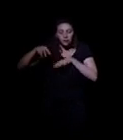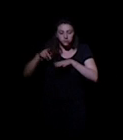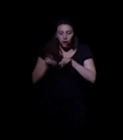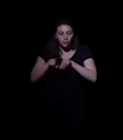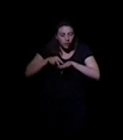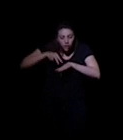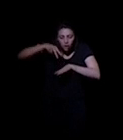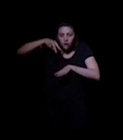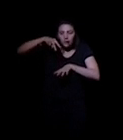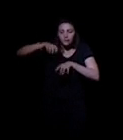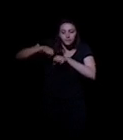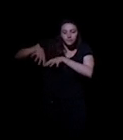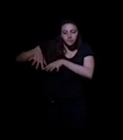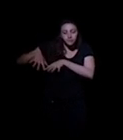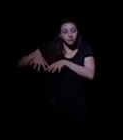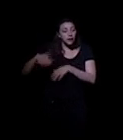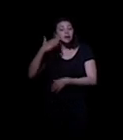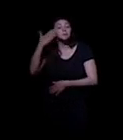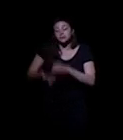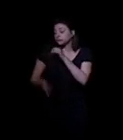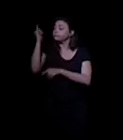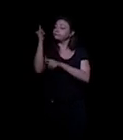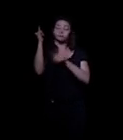Ne pas oser, c'est se perdre soi-même. »